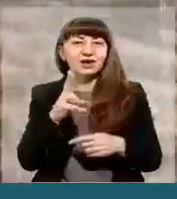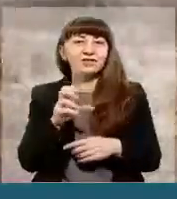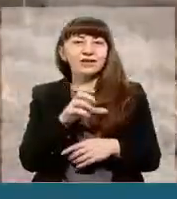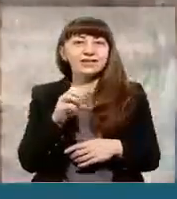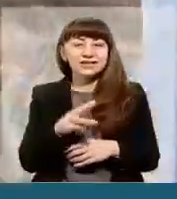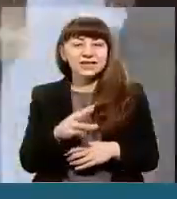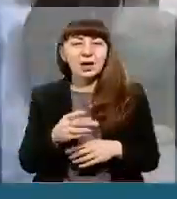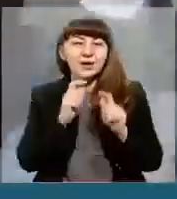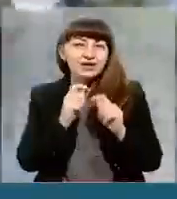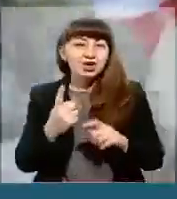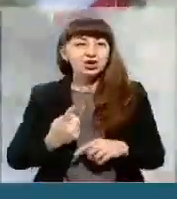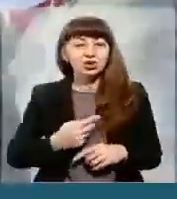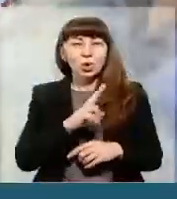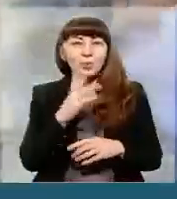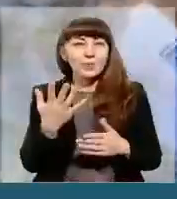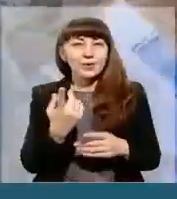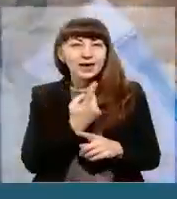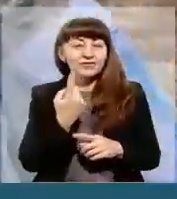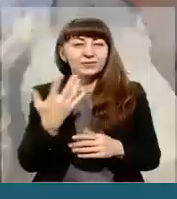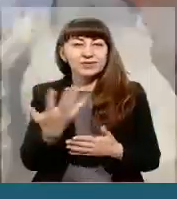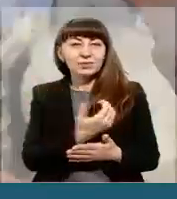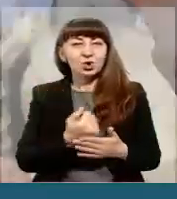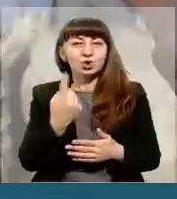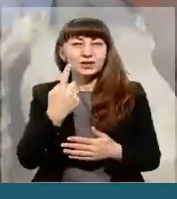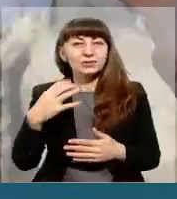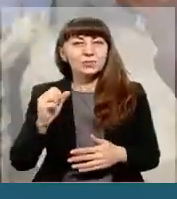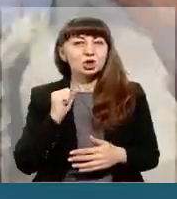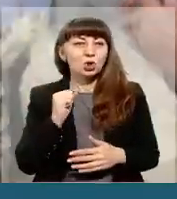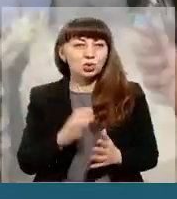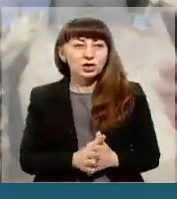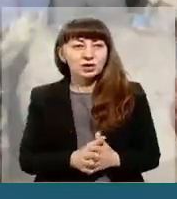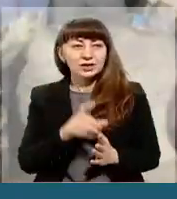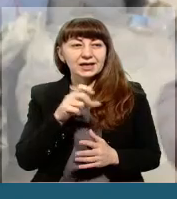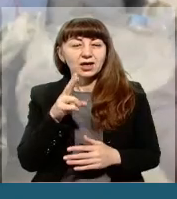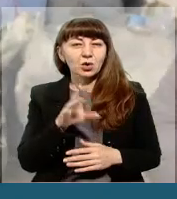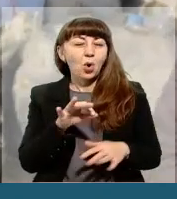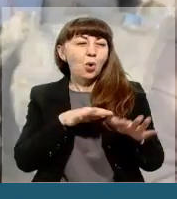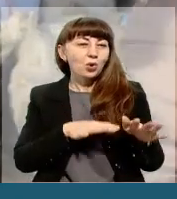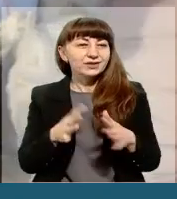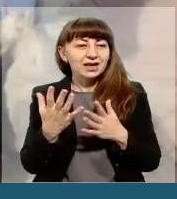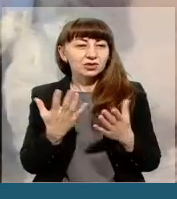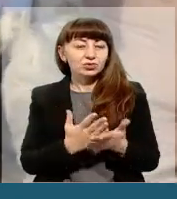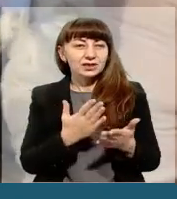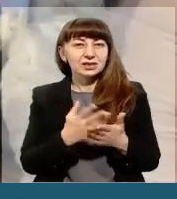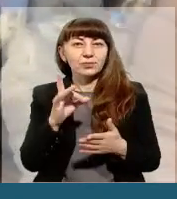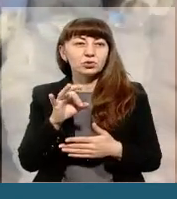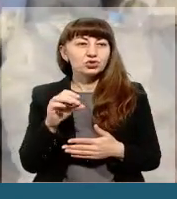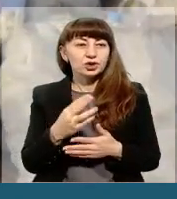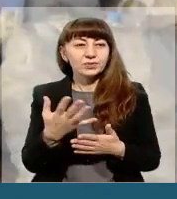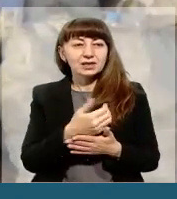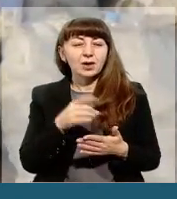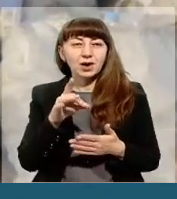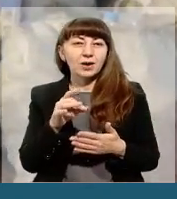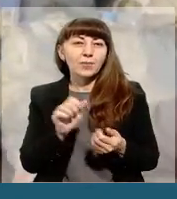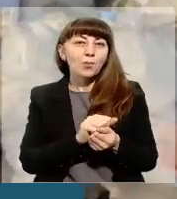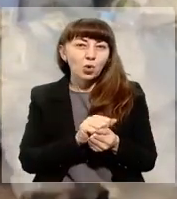Приз ожидал тех, кто первым соберет мешок мусора. У нас экологический отряд, у нас есть небольшой бюджет. Мы собираем макулатуру,